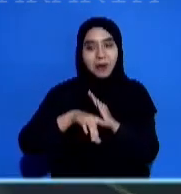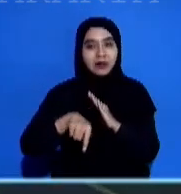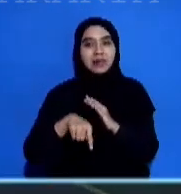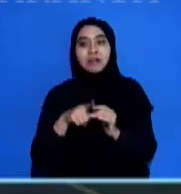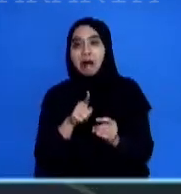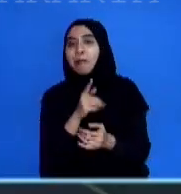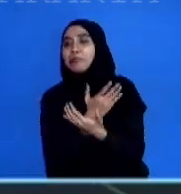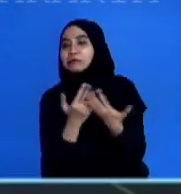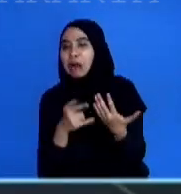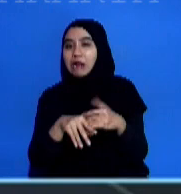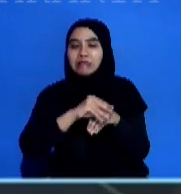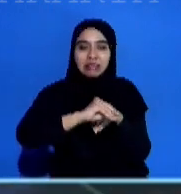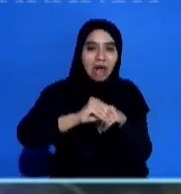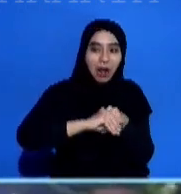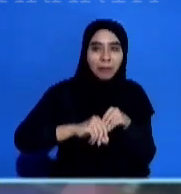ingangaheng